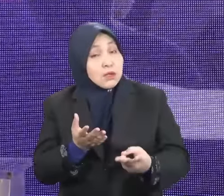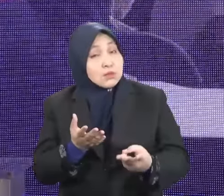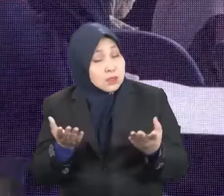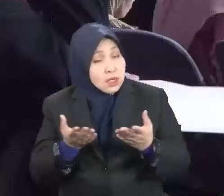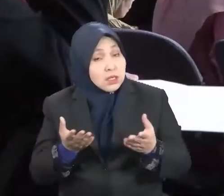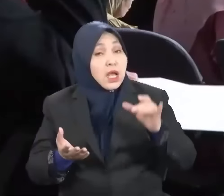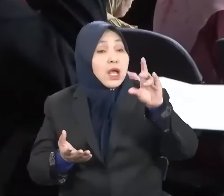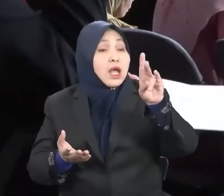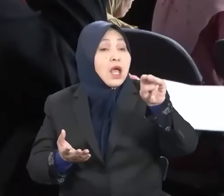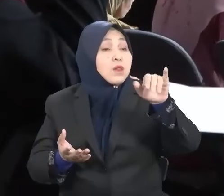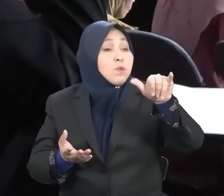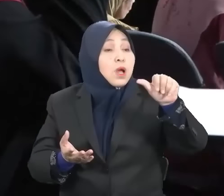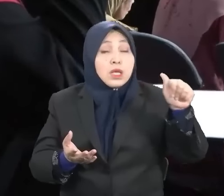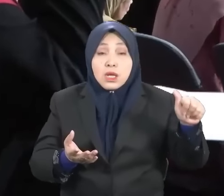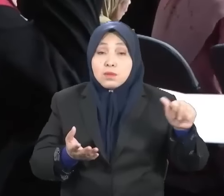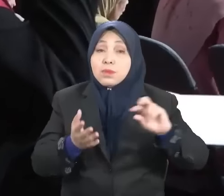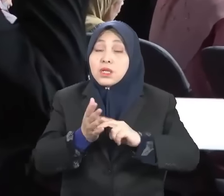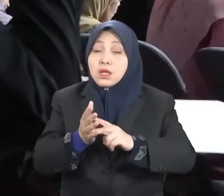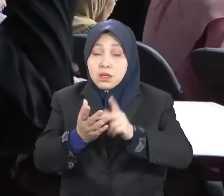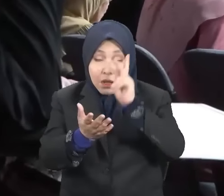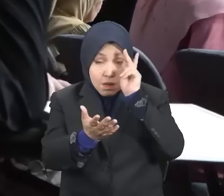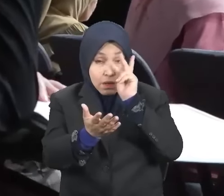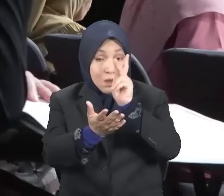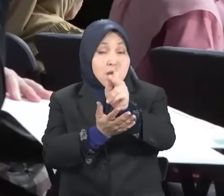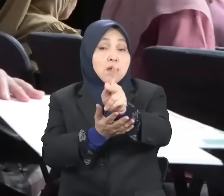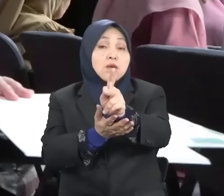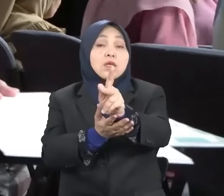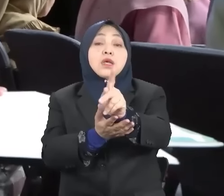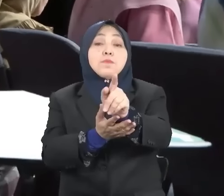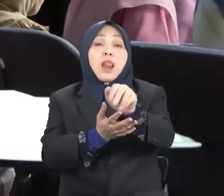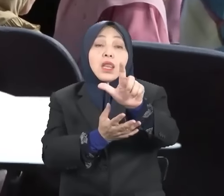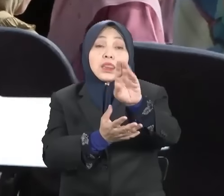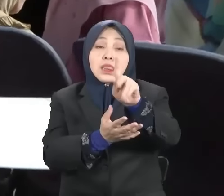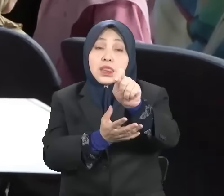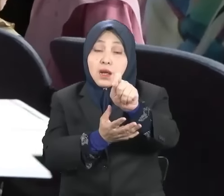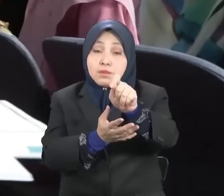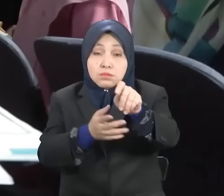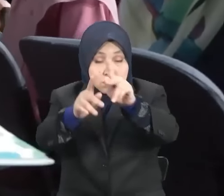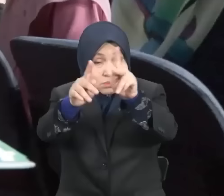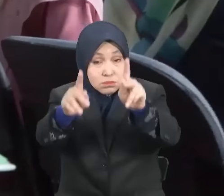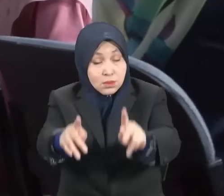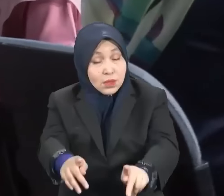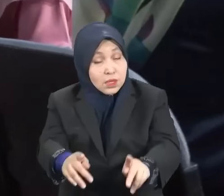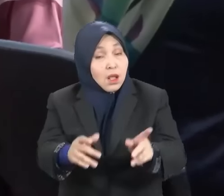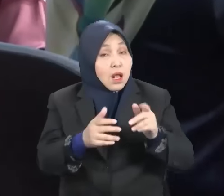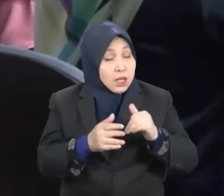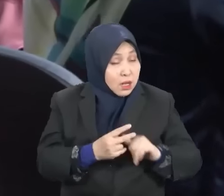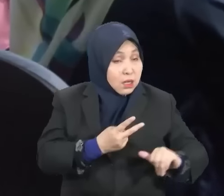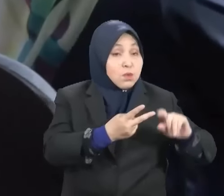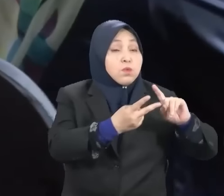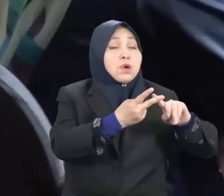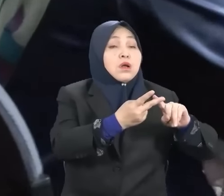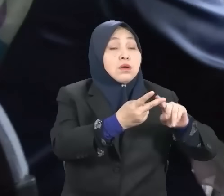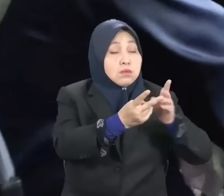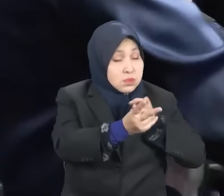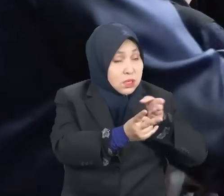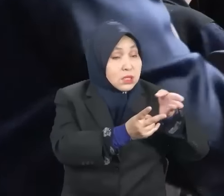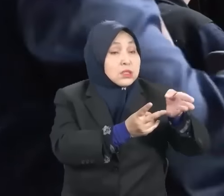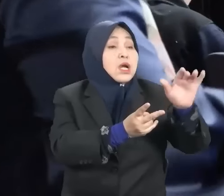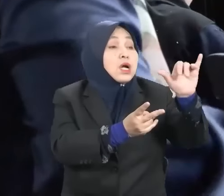satunya itu merujuk kepada kiblat masih lagi isu kiblat yang keduanya itu merujuk kepada Nabi Muhammad dan